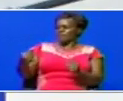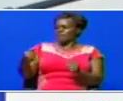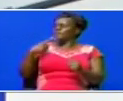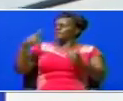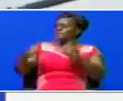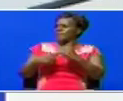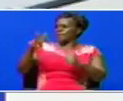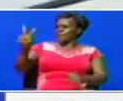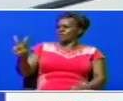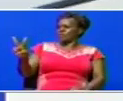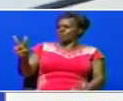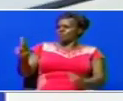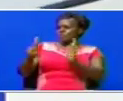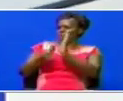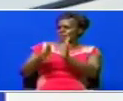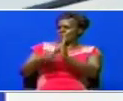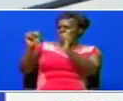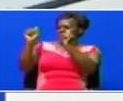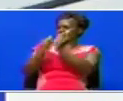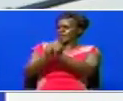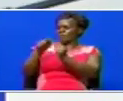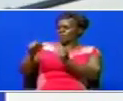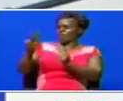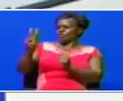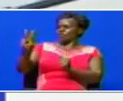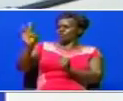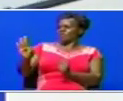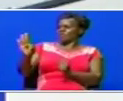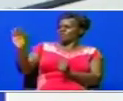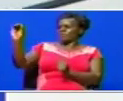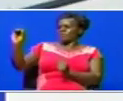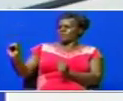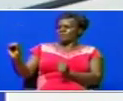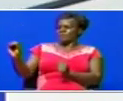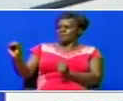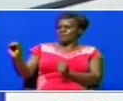55,602, representing 10.23%.